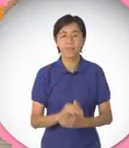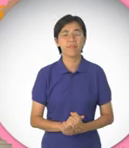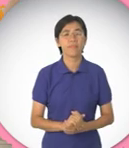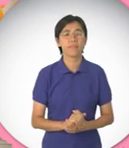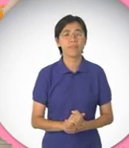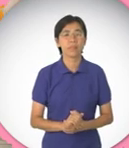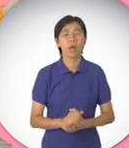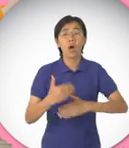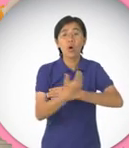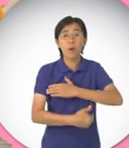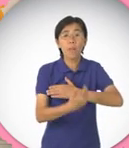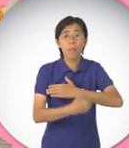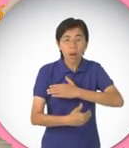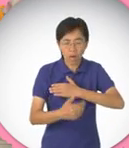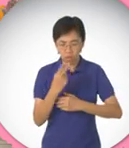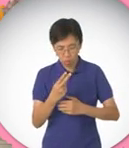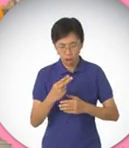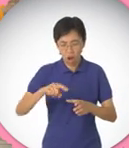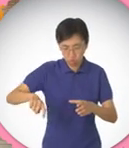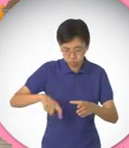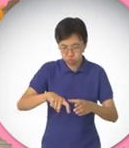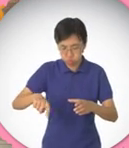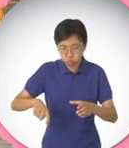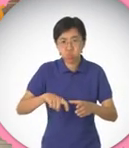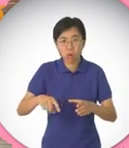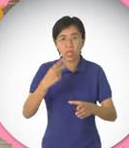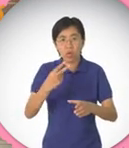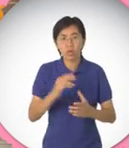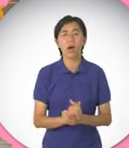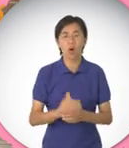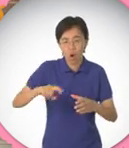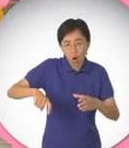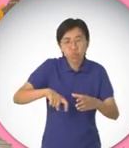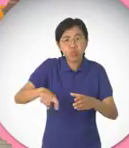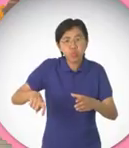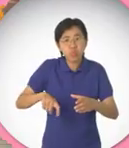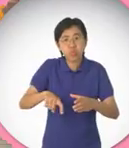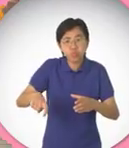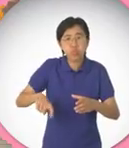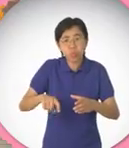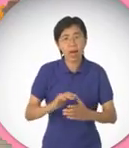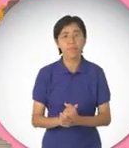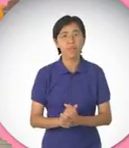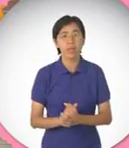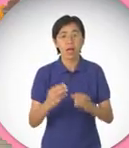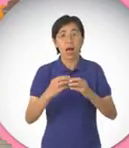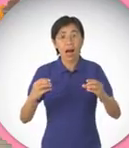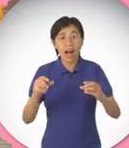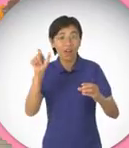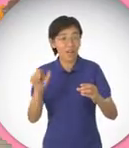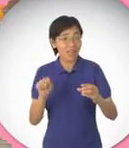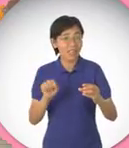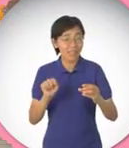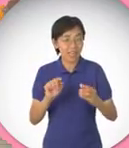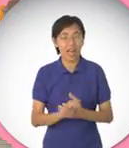ไปก็คือวิธีเช็คว่ามันได้ที่หรือยังขึงไปแผ่นฟิล์ ม นะคะแต่ว่าขนมปังฝรั่งเศสเนี่ยเทคนิคของเขาอยู่ที่ว่าตอนที่เราเข้าอบเนี่ย